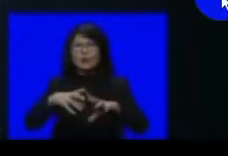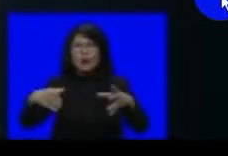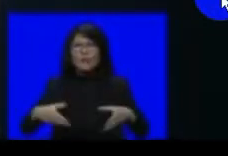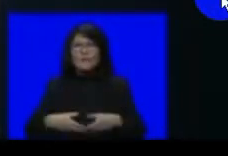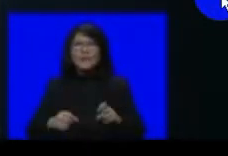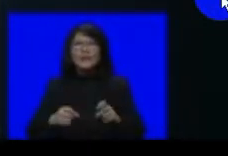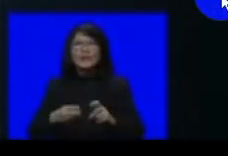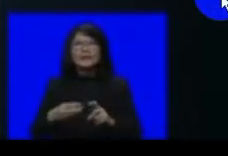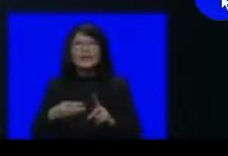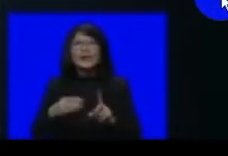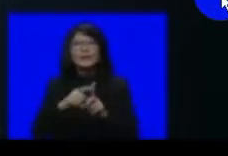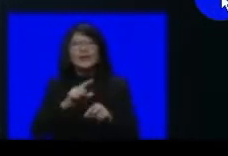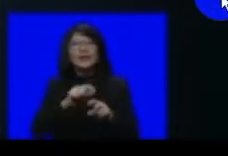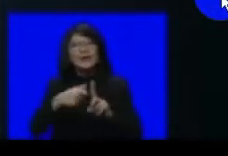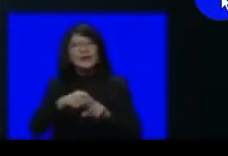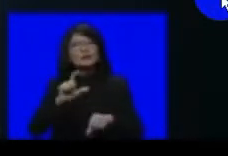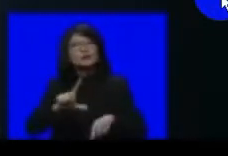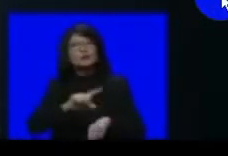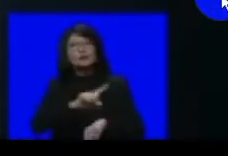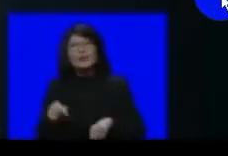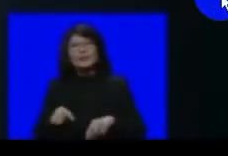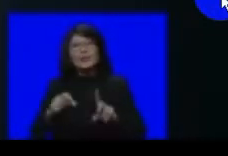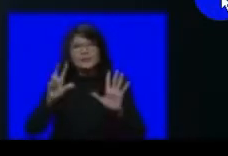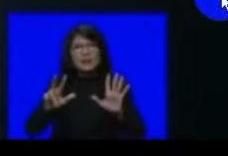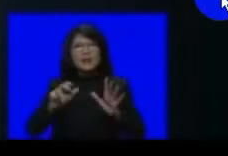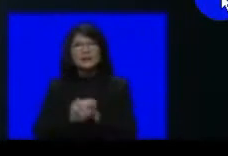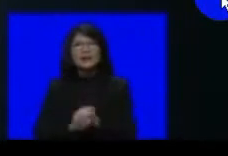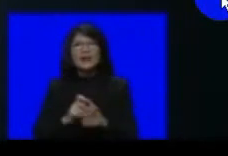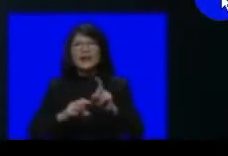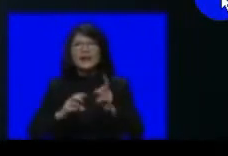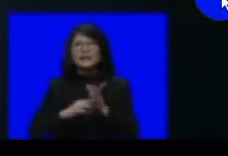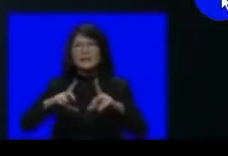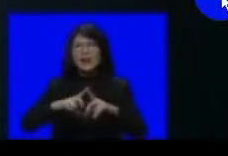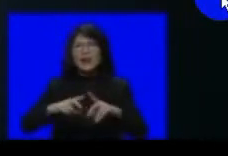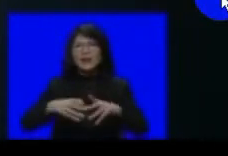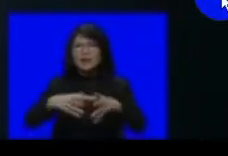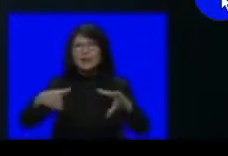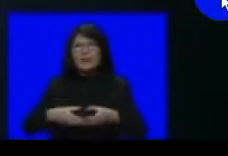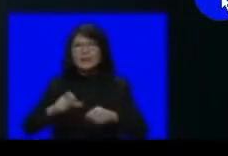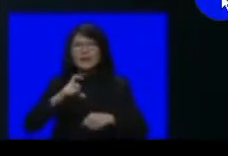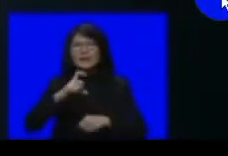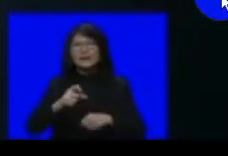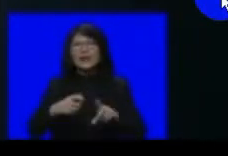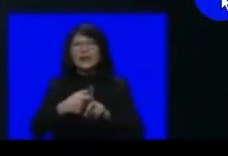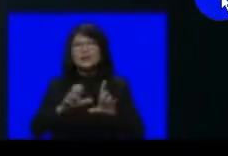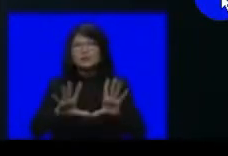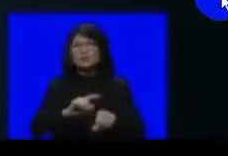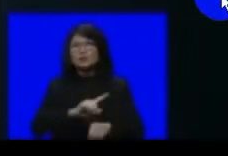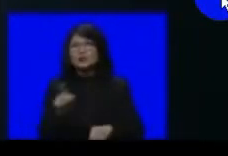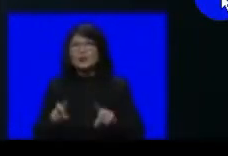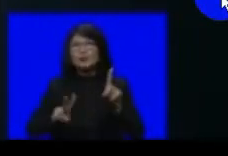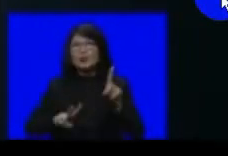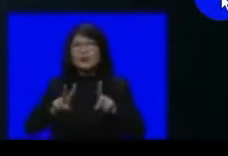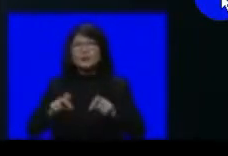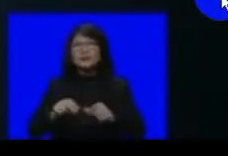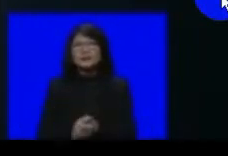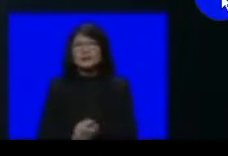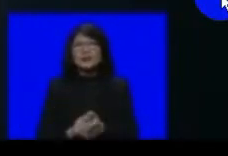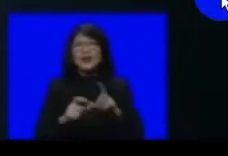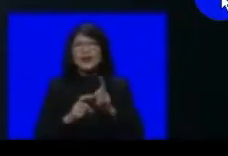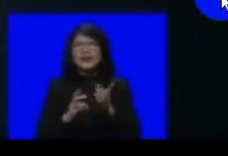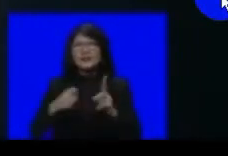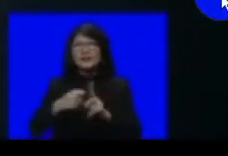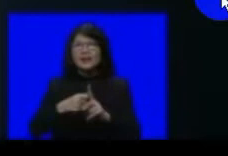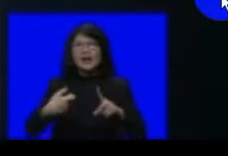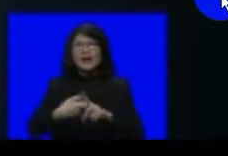D kelas 7 sampai dengan kelas 9, SMA atau paket C kelas 10 sampai dengan kelas 12,